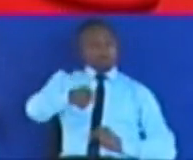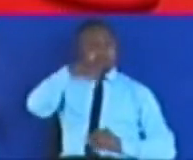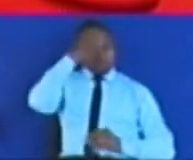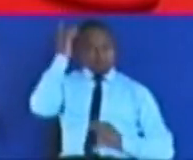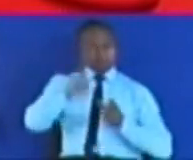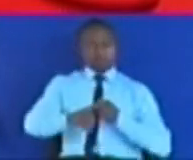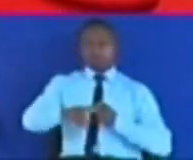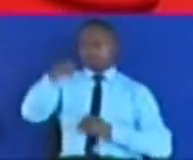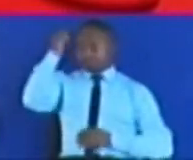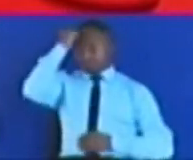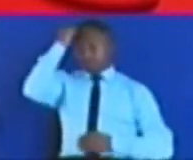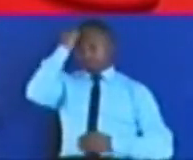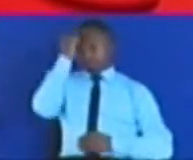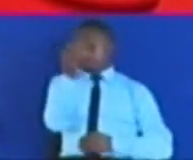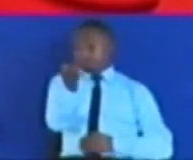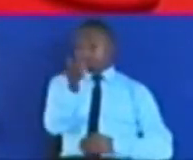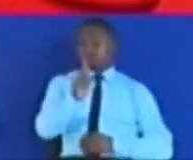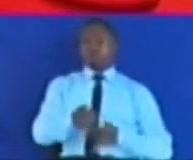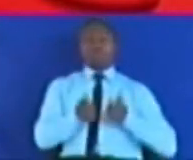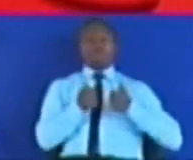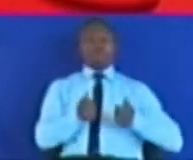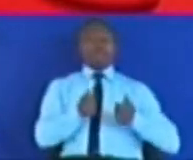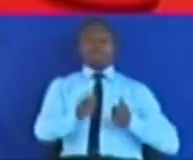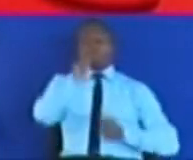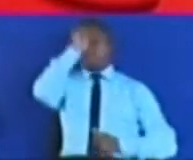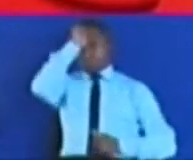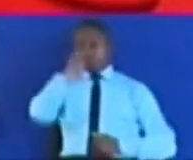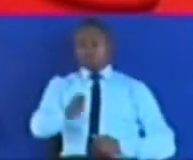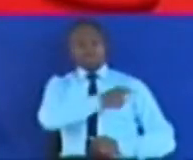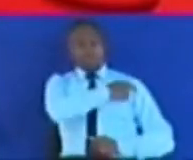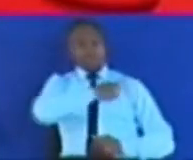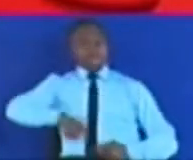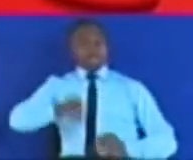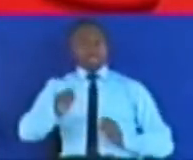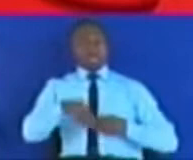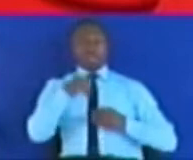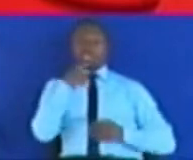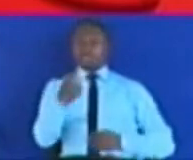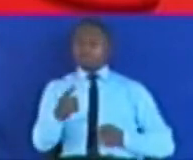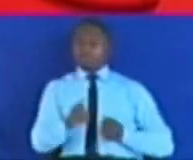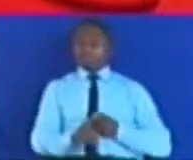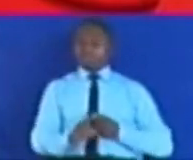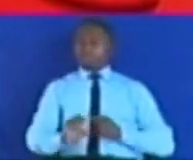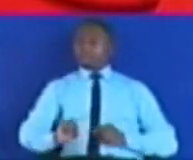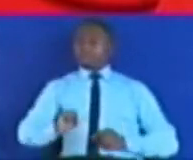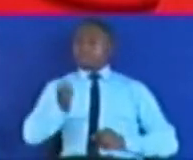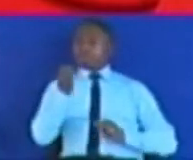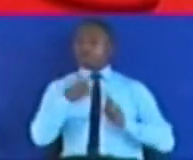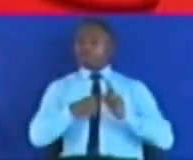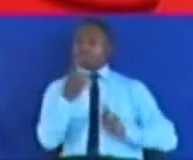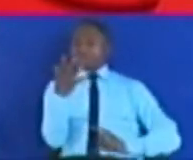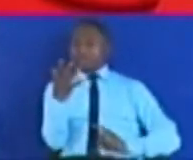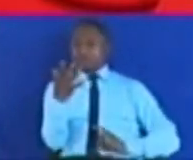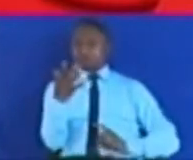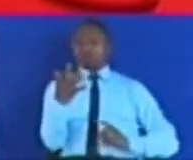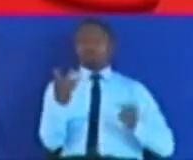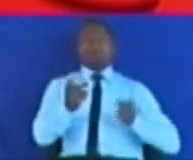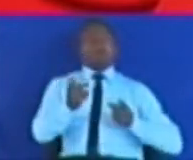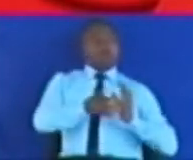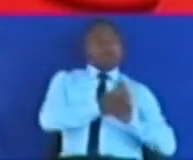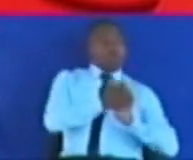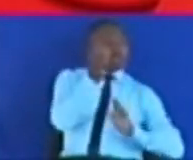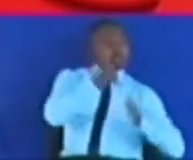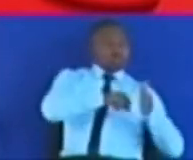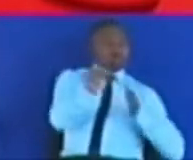na kukumbusha kwamba kuna ahadi ilitolewa na mheshimiwa rais ya milioni 500 kama mwanzo wa